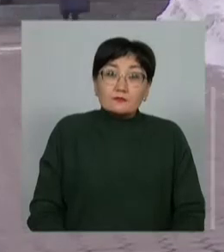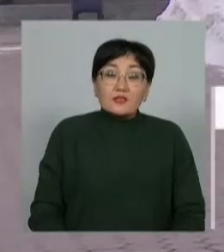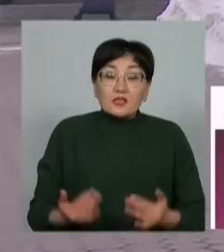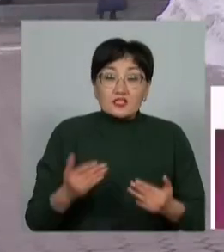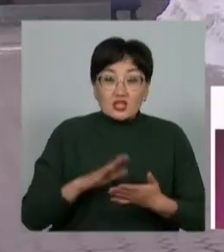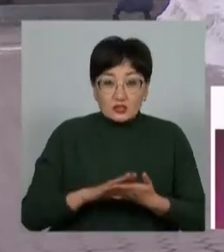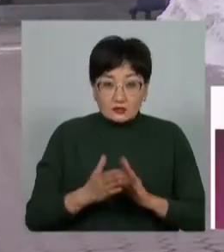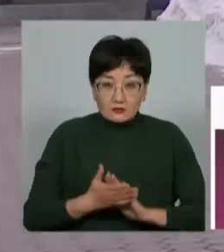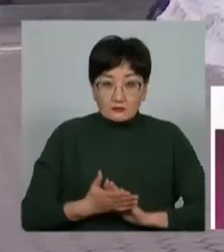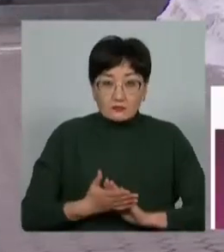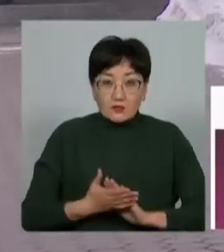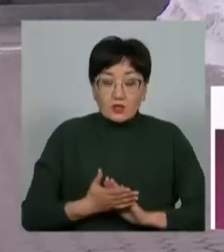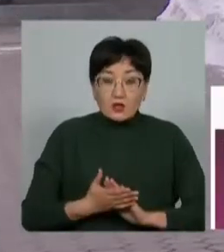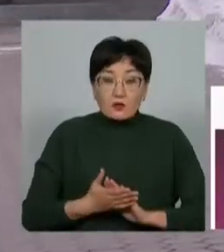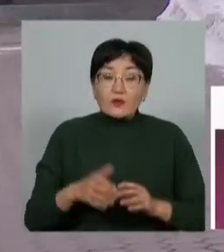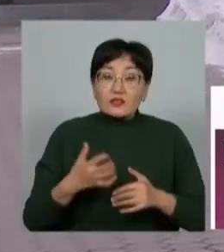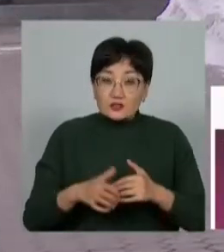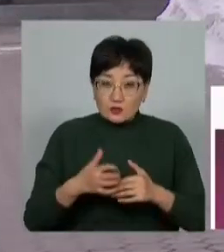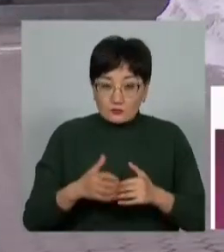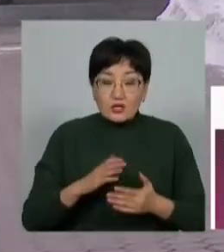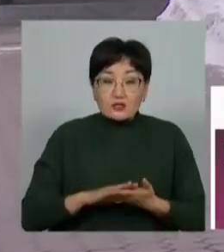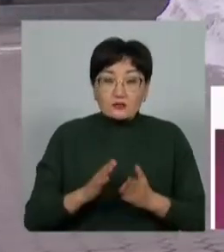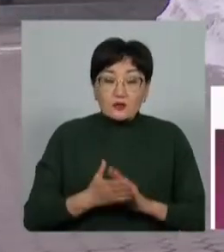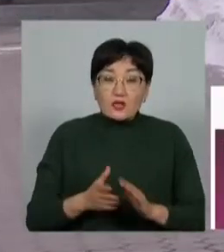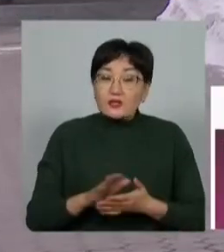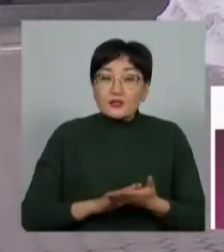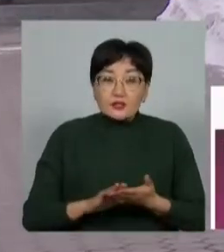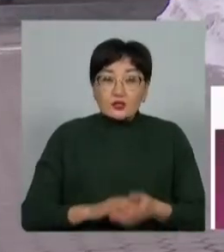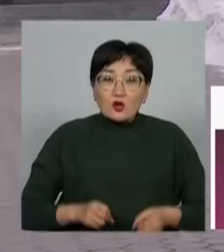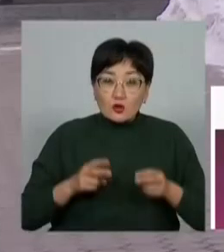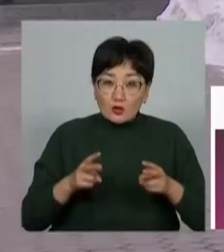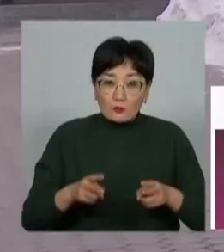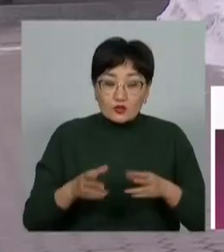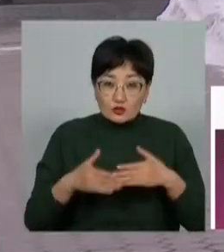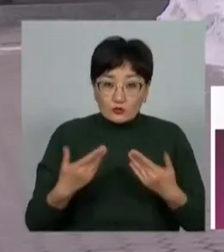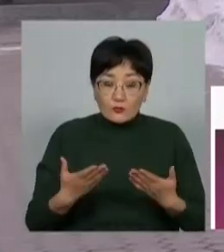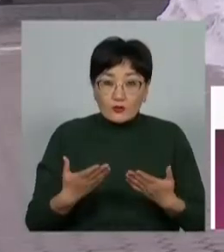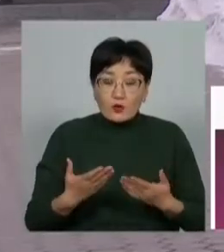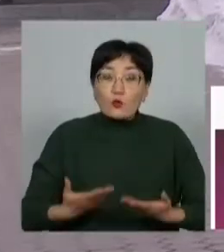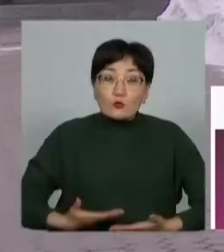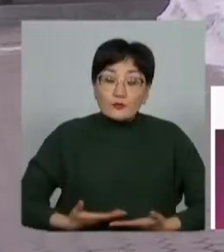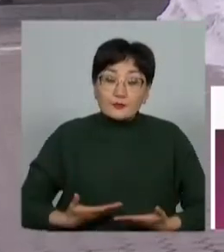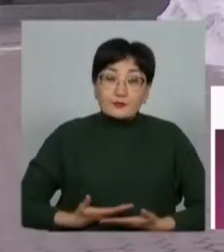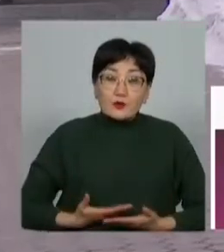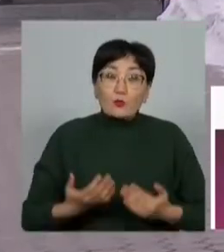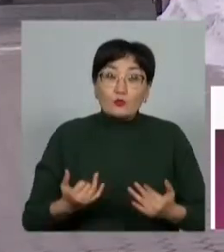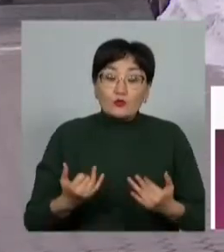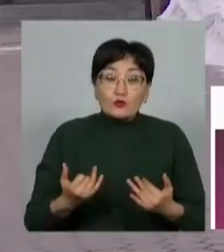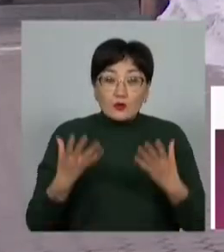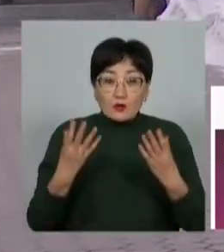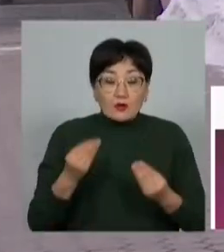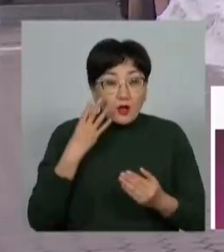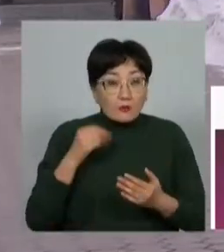Қазіргі жағдайда жағдайы орташа қалыпта, ешқандай қауіп төніп тұрған жоқ өміріне. Бүгін